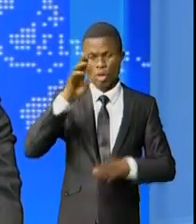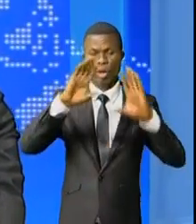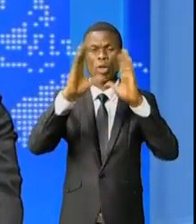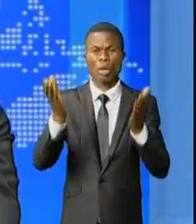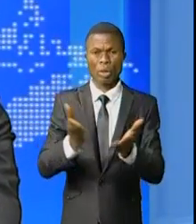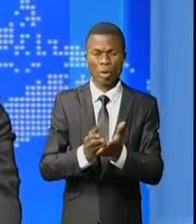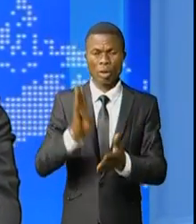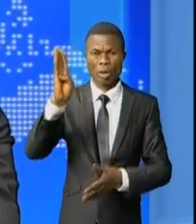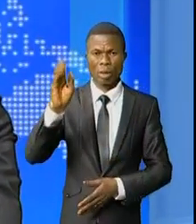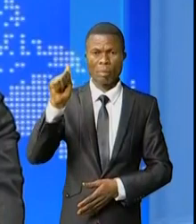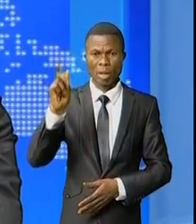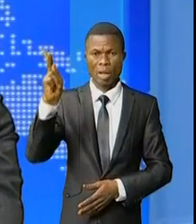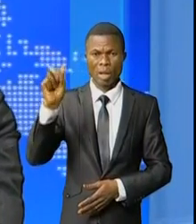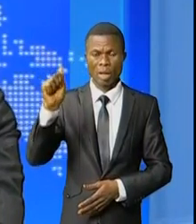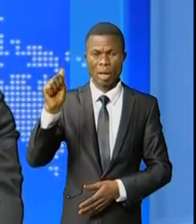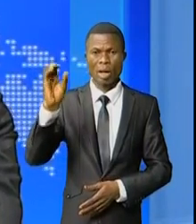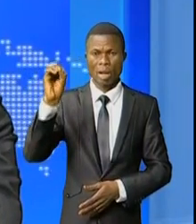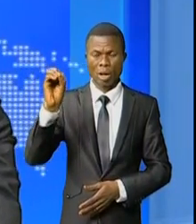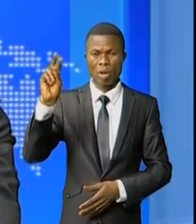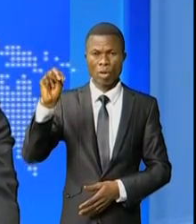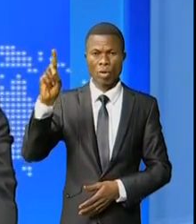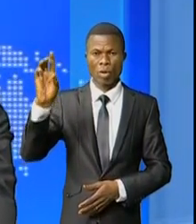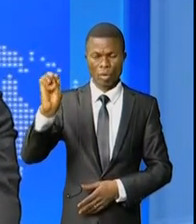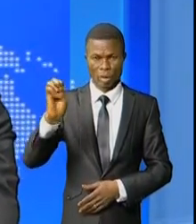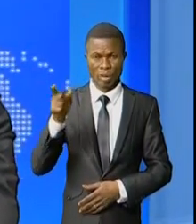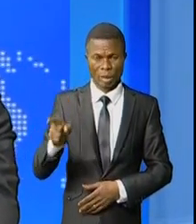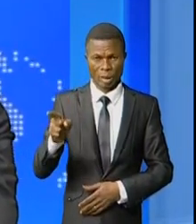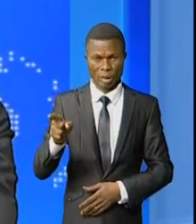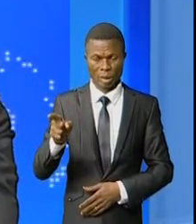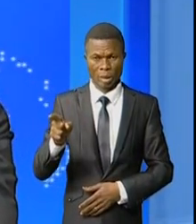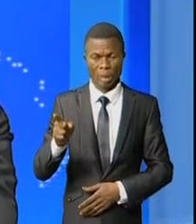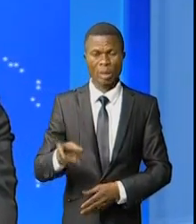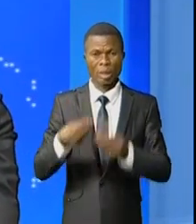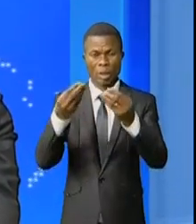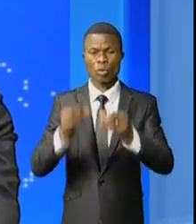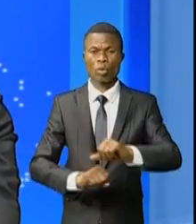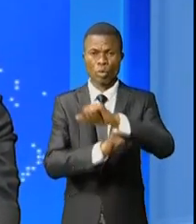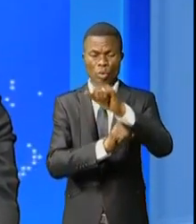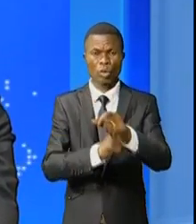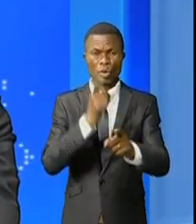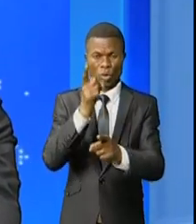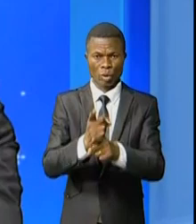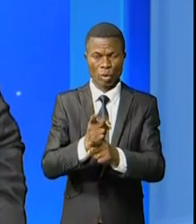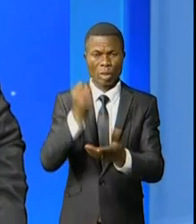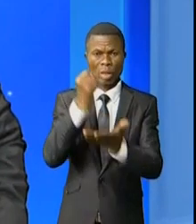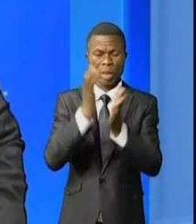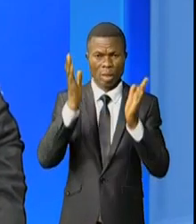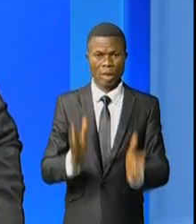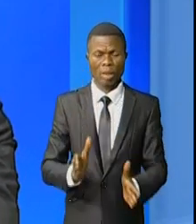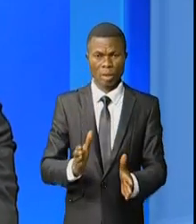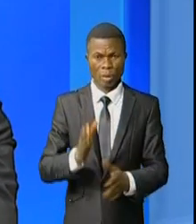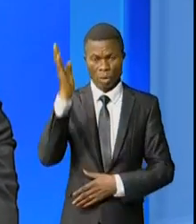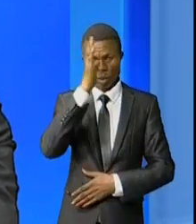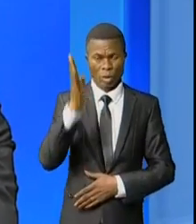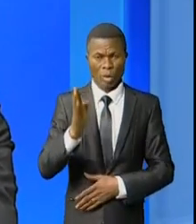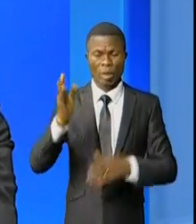communauté Bakaonde, puisque c'est d'elle qu'il s'agit. Elle apporte un soutien indéfectible à l'ambassadeur itinérant du